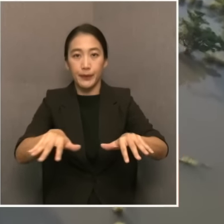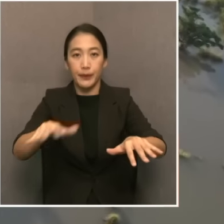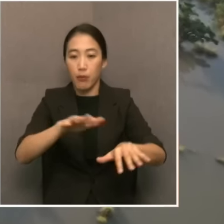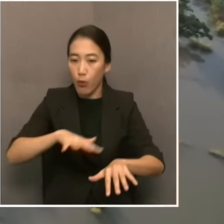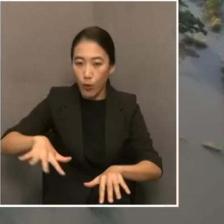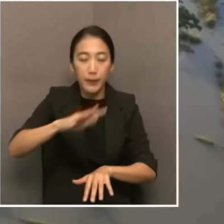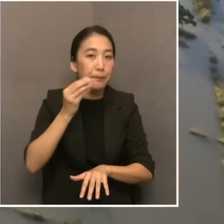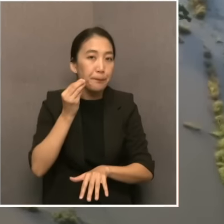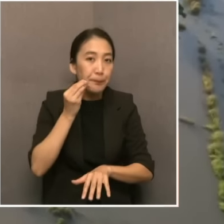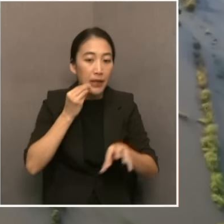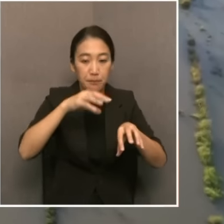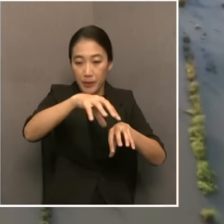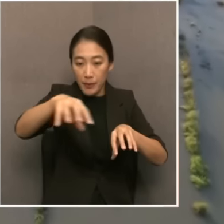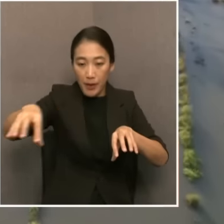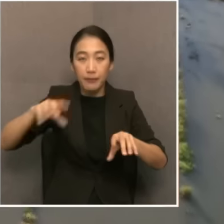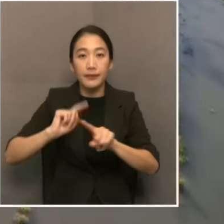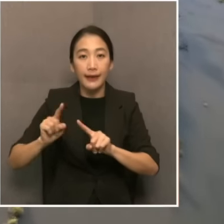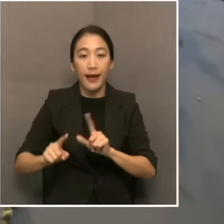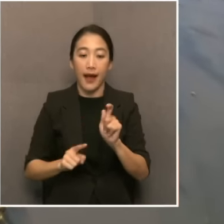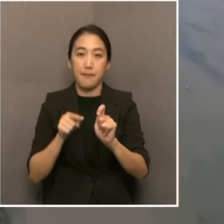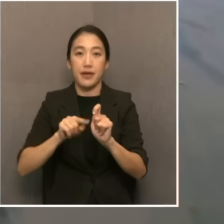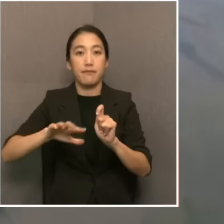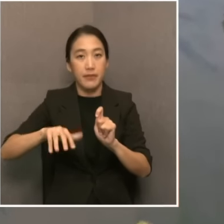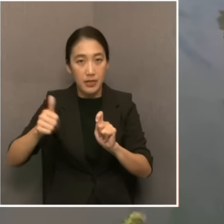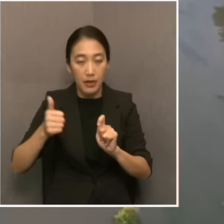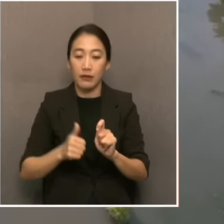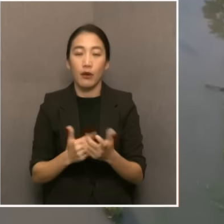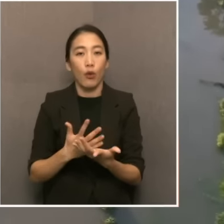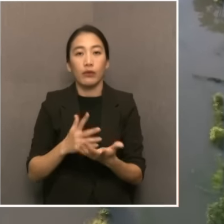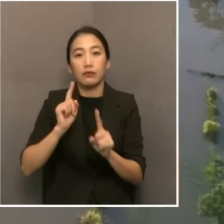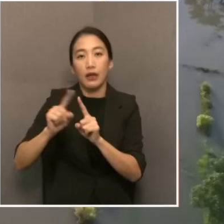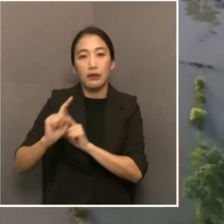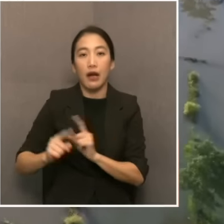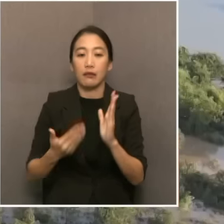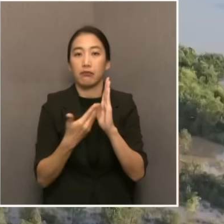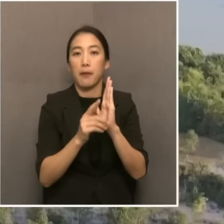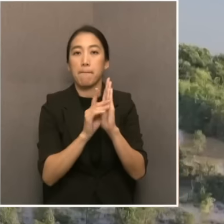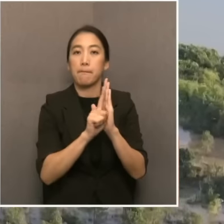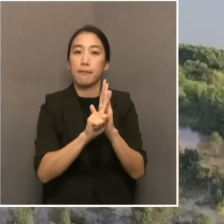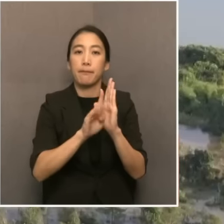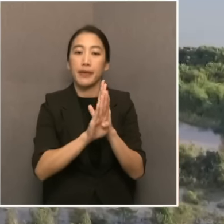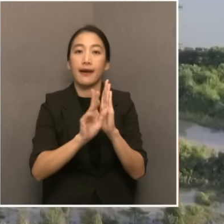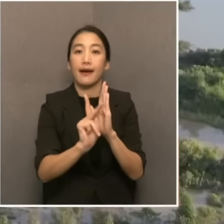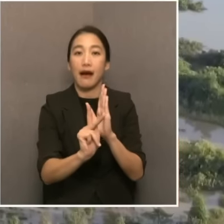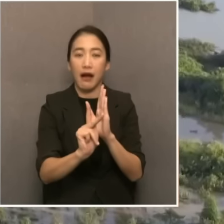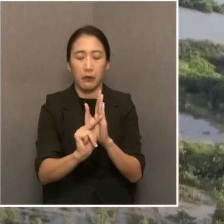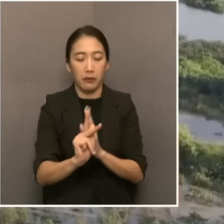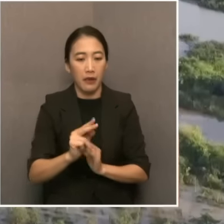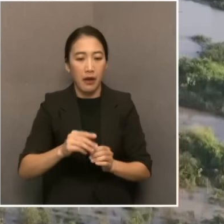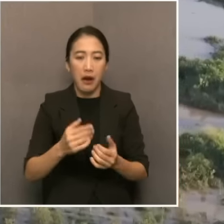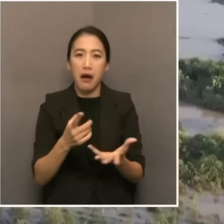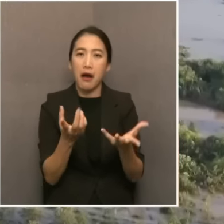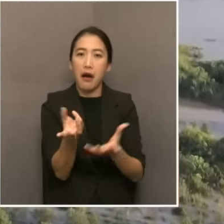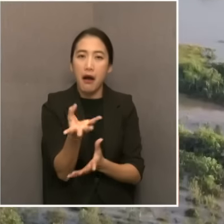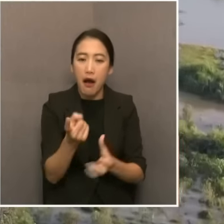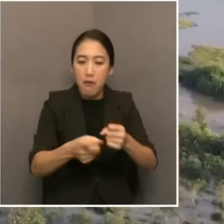านตำบลวิสิตอำเภอเมืองบึงกาฬพื้นที่การเกษตรทั้งนาข้าวสวนยางปาล์มน้ำมันถูกน้ำท่วมหลายร้อยไร่ค่ะช